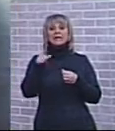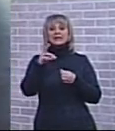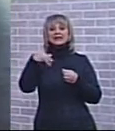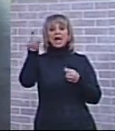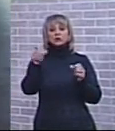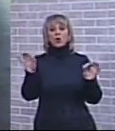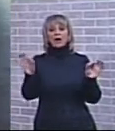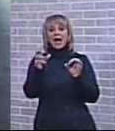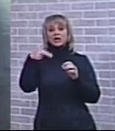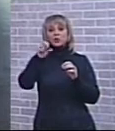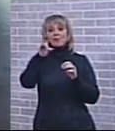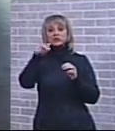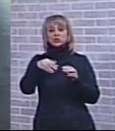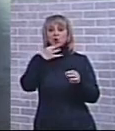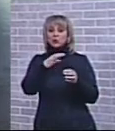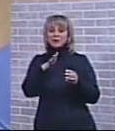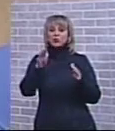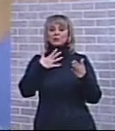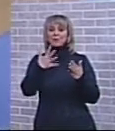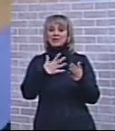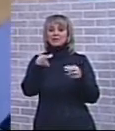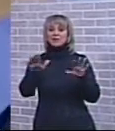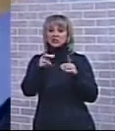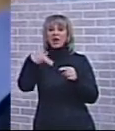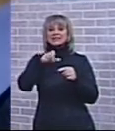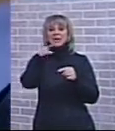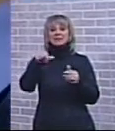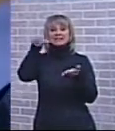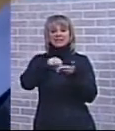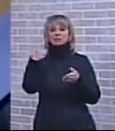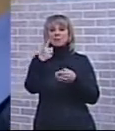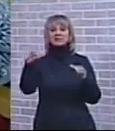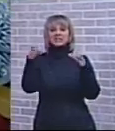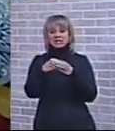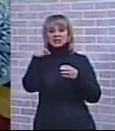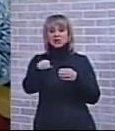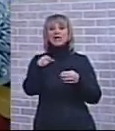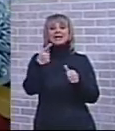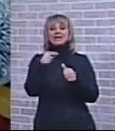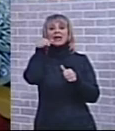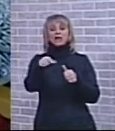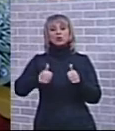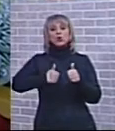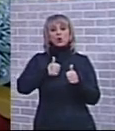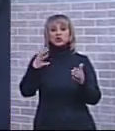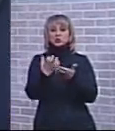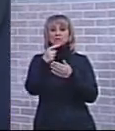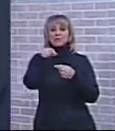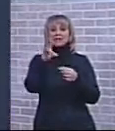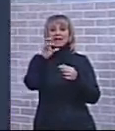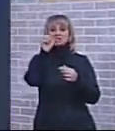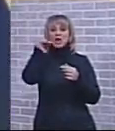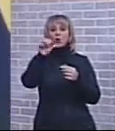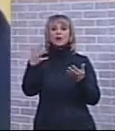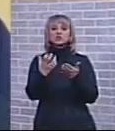Ноктюрн Арно Бабаджаняна, любимую песню руководителя ансамбля, исполнил солист одного из первых составов. Ведь именно они – гордость успеха. Николай